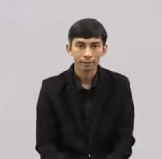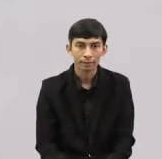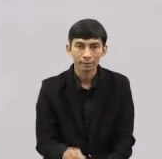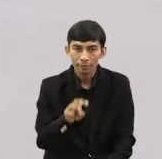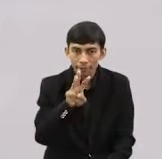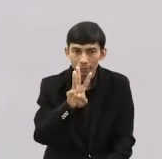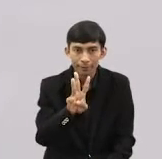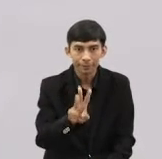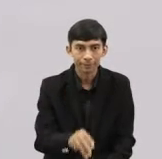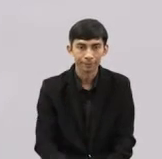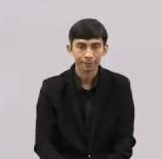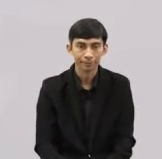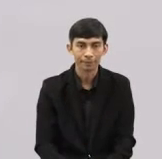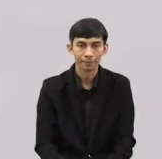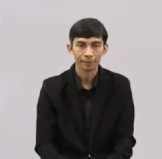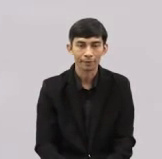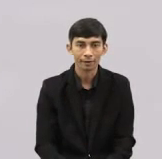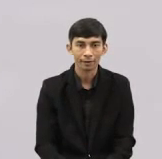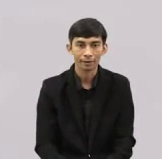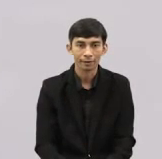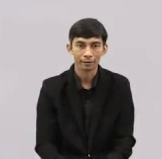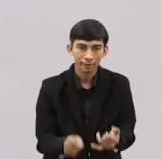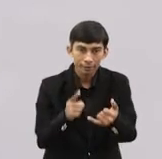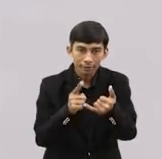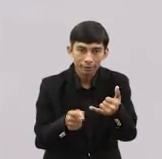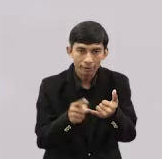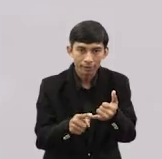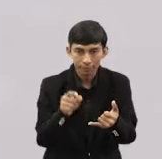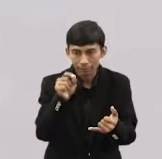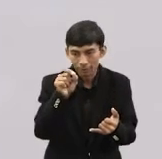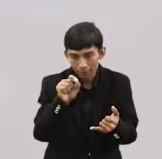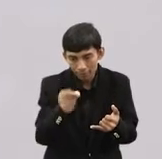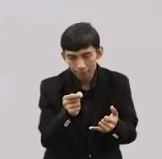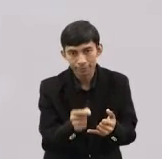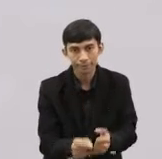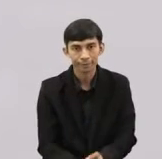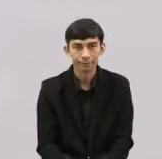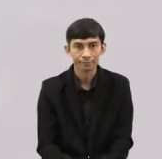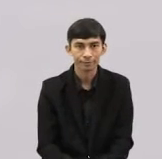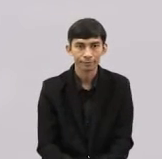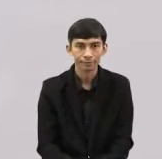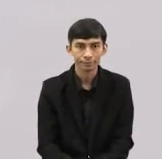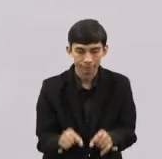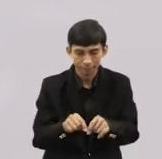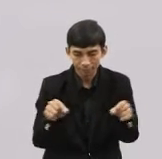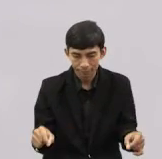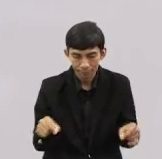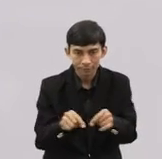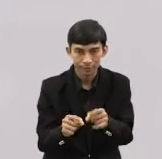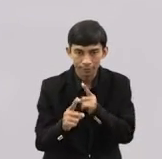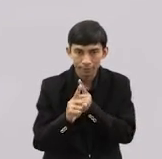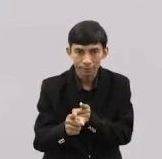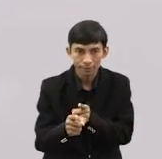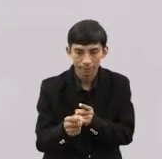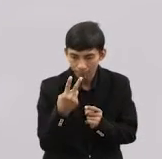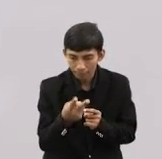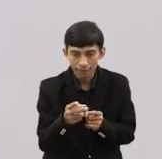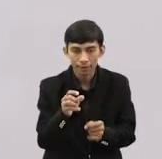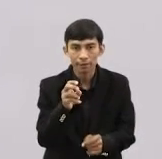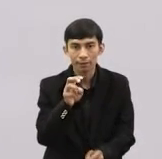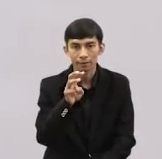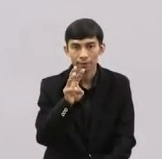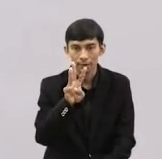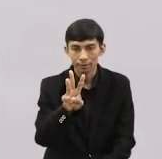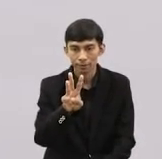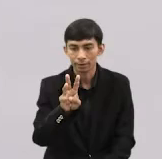smart bấy chà trong cái cứ dướng tùm lẹ chọi đối chân ấy chậm lại rồi bỏ dướng cứ khơi sam sập